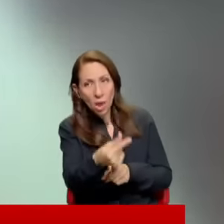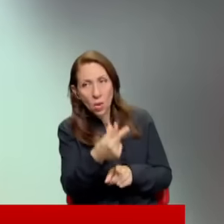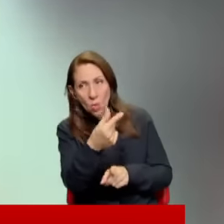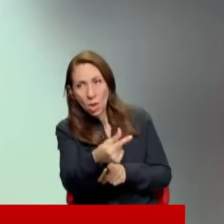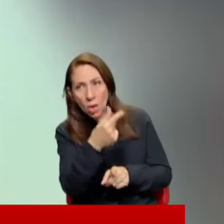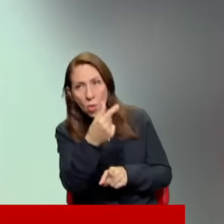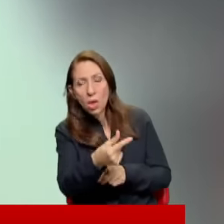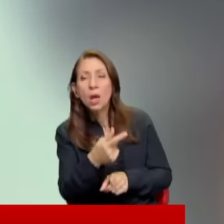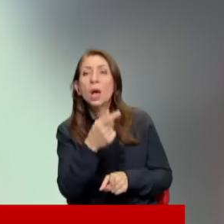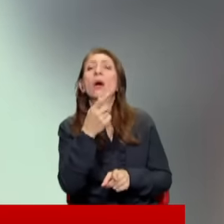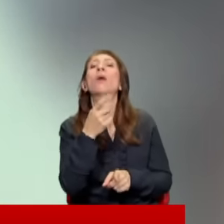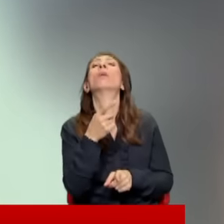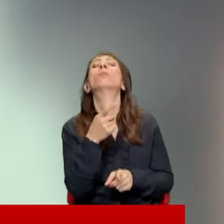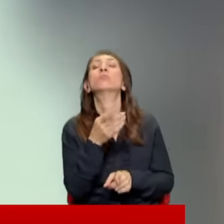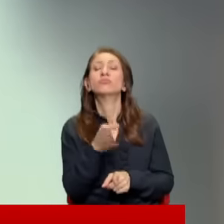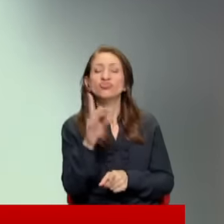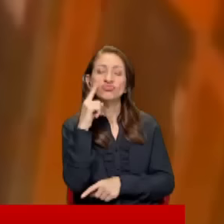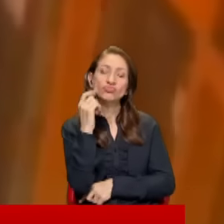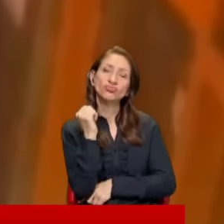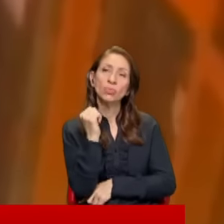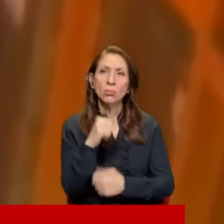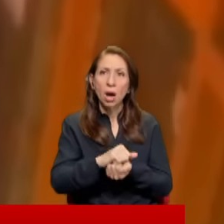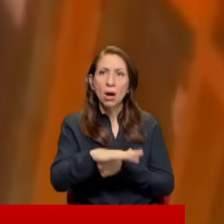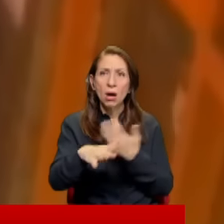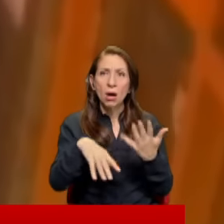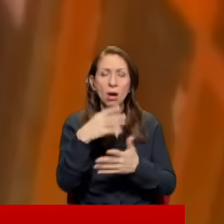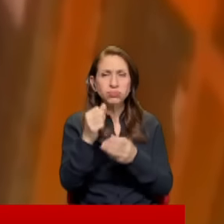uyardı ama yol açılmadı arbede